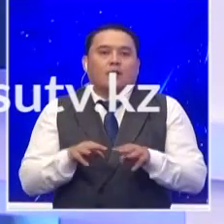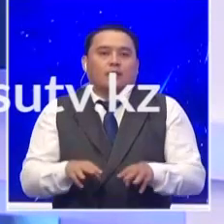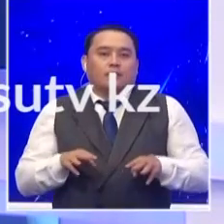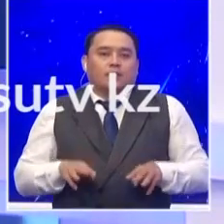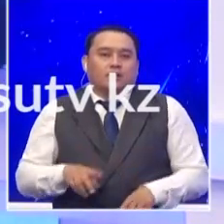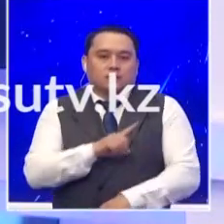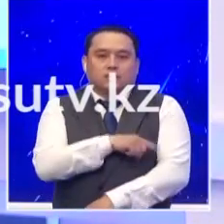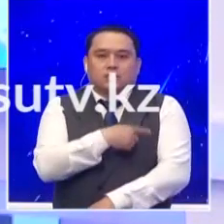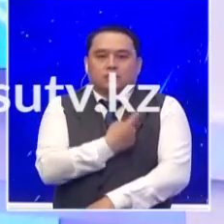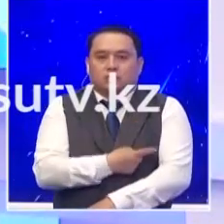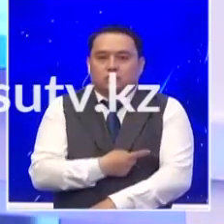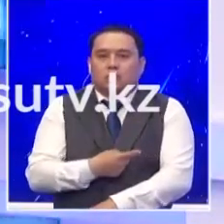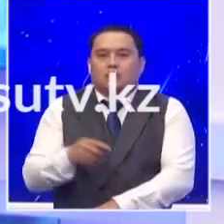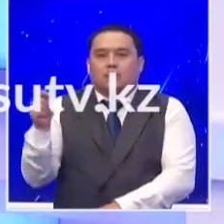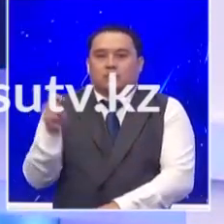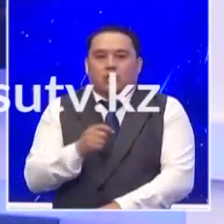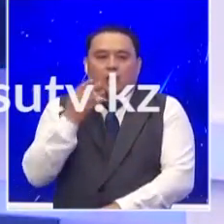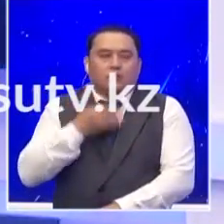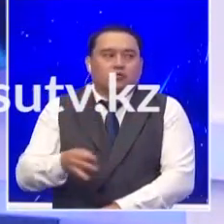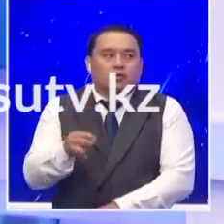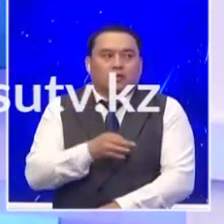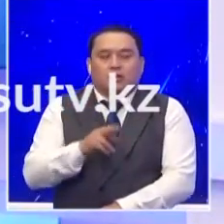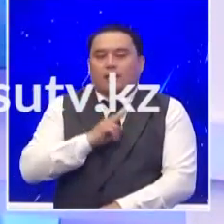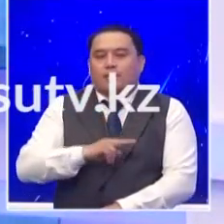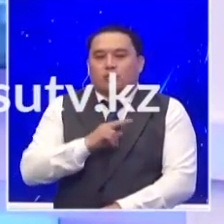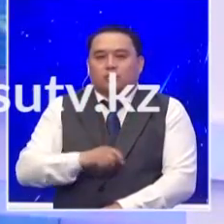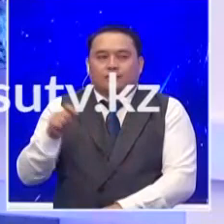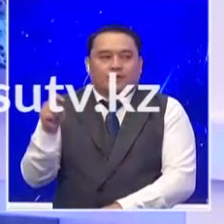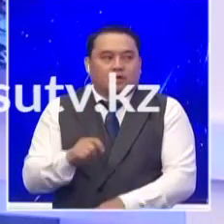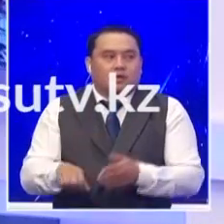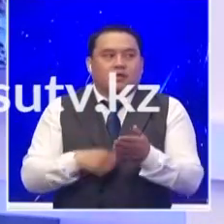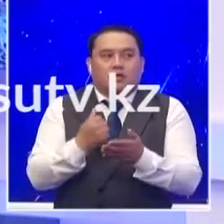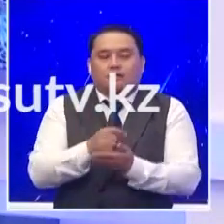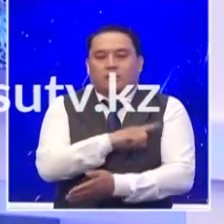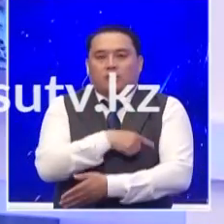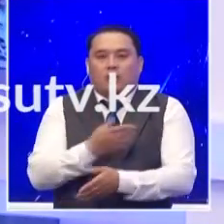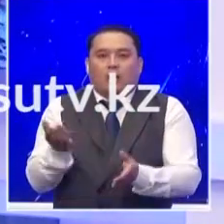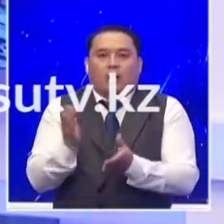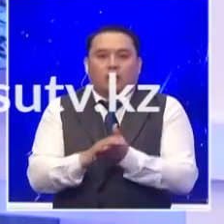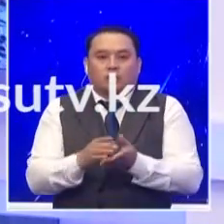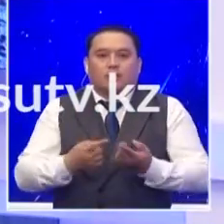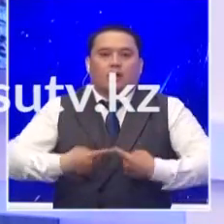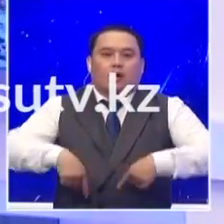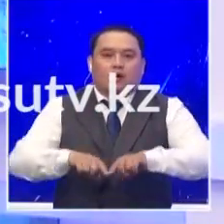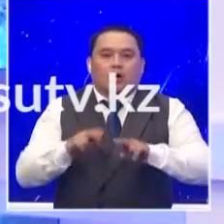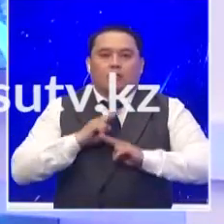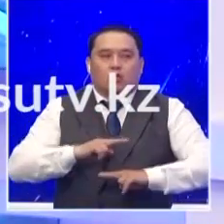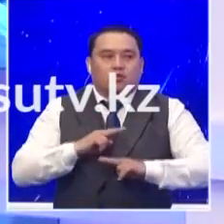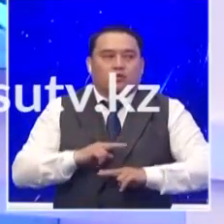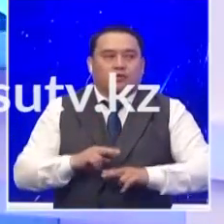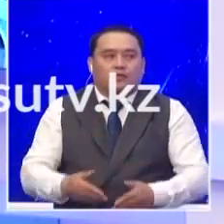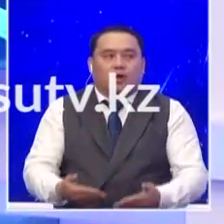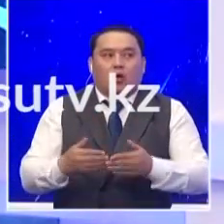Министр здравоохранения Алексей Цой посетил Алматинскую область рабочим визитом. Главный врач страны ознакомился с организацией работы по борьбе